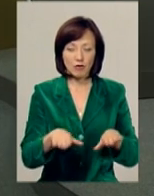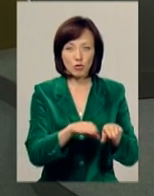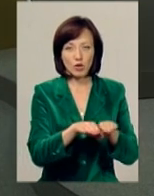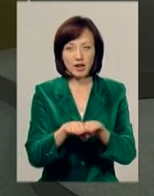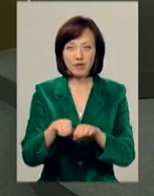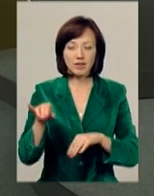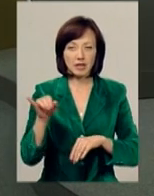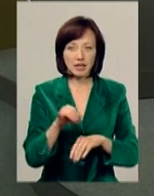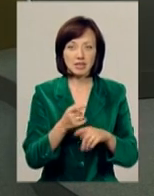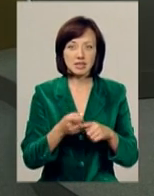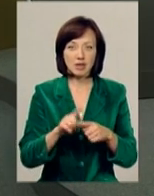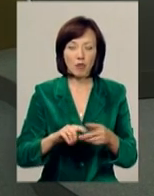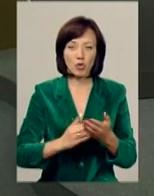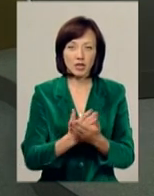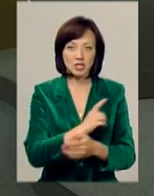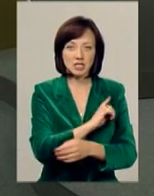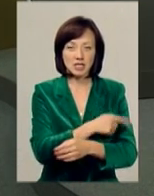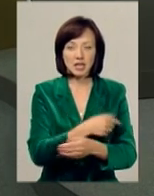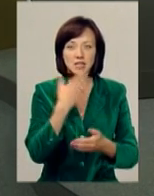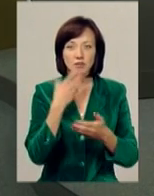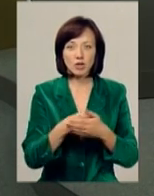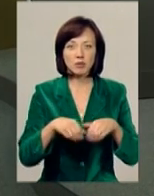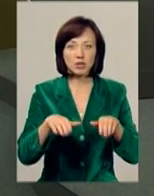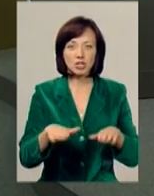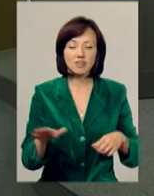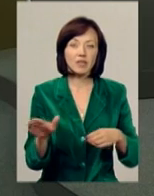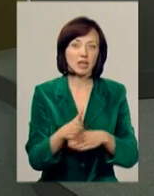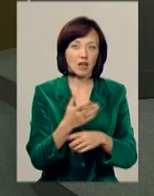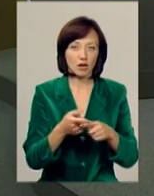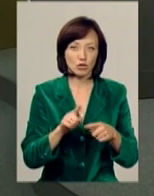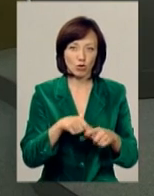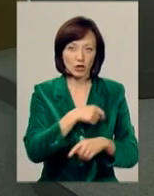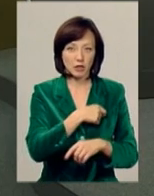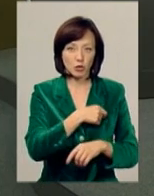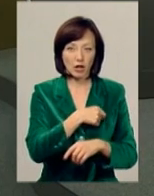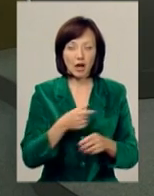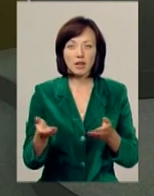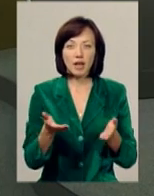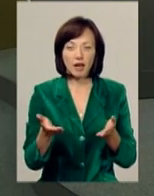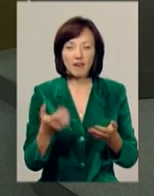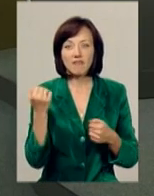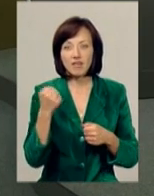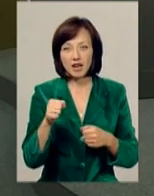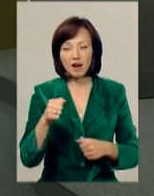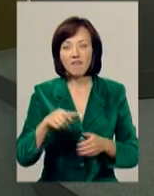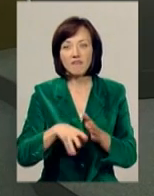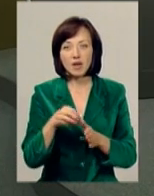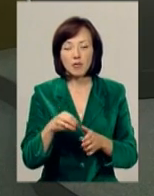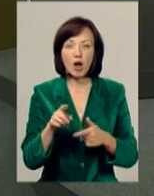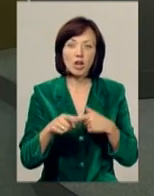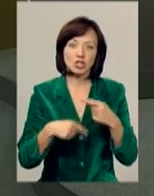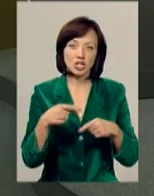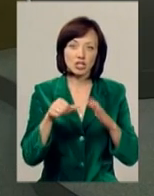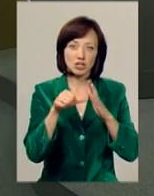І ця політична сила своїм рішенням відкликає цього депутата який виграв вибори але наприклад там через